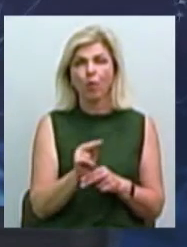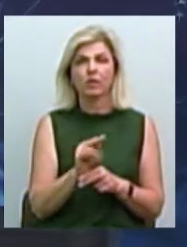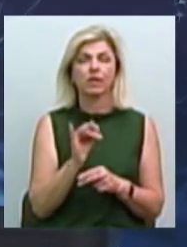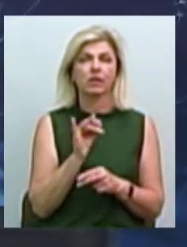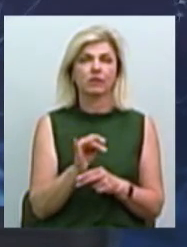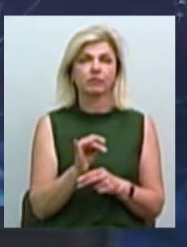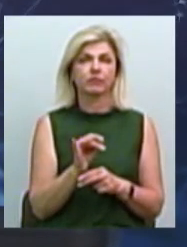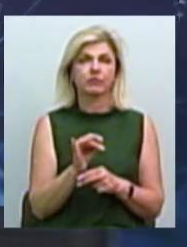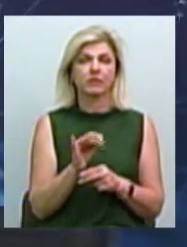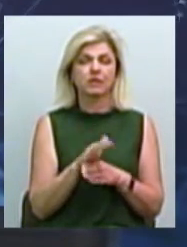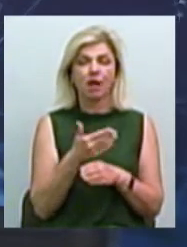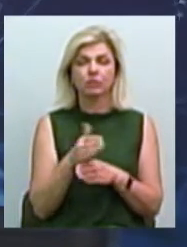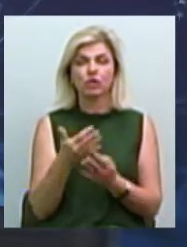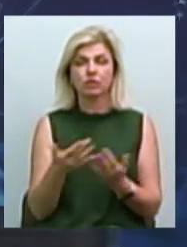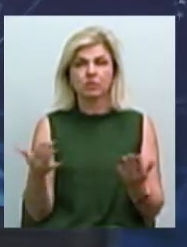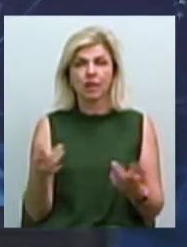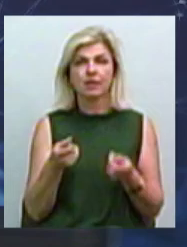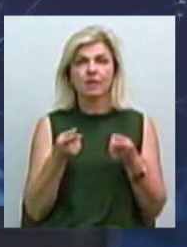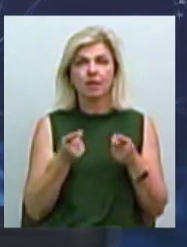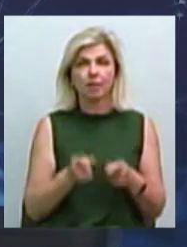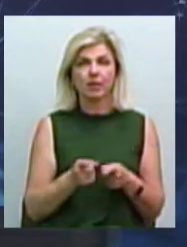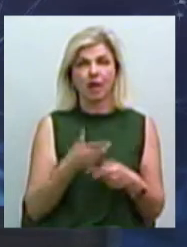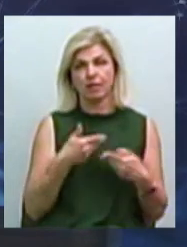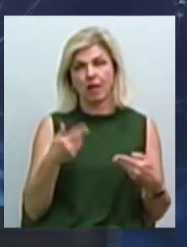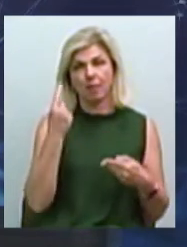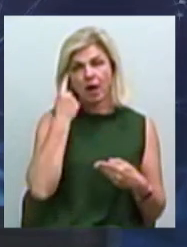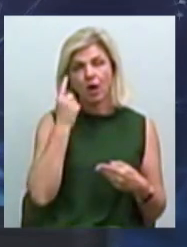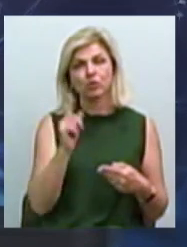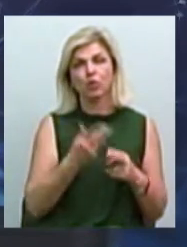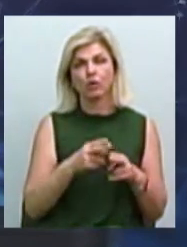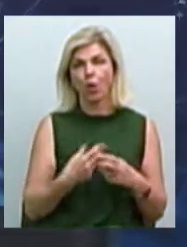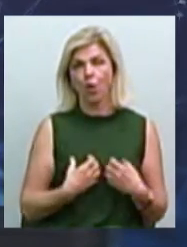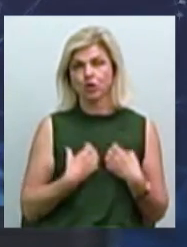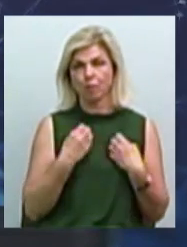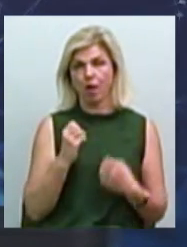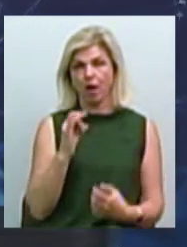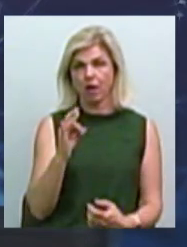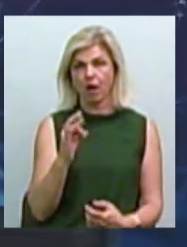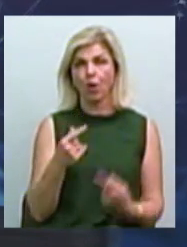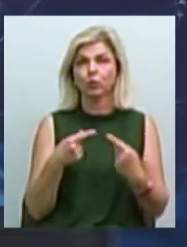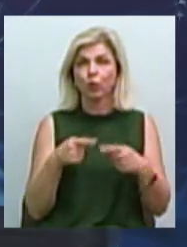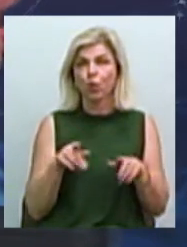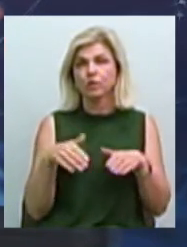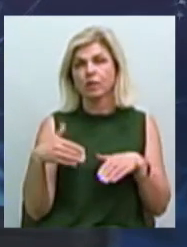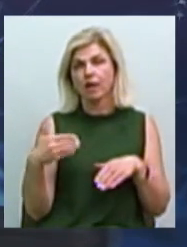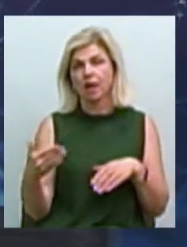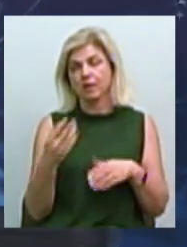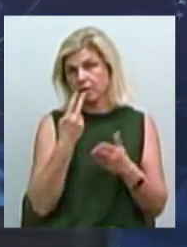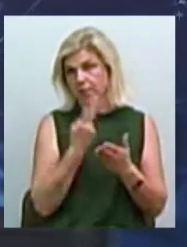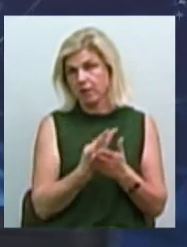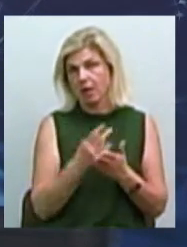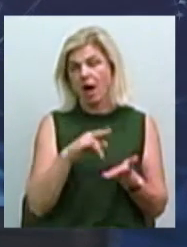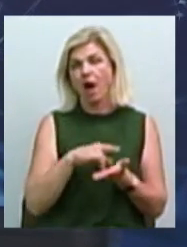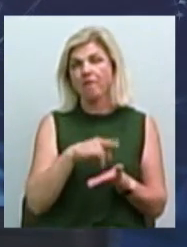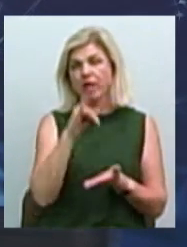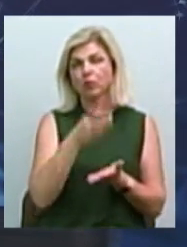замене запчастей, на самом-то деле нам кажется это каким-то кошмаром. С другой стороны, смотрите,